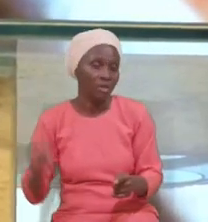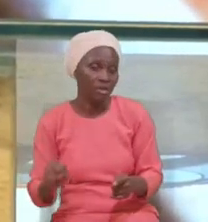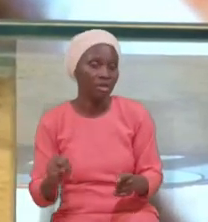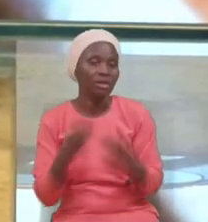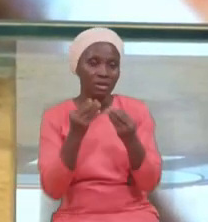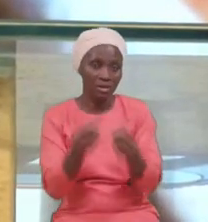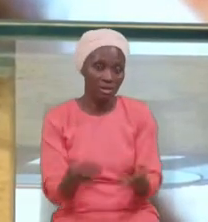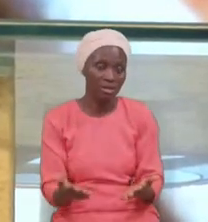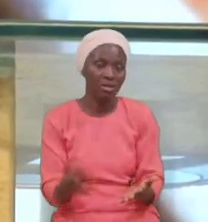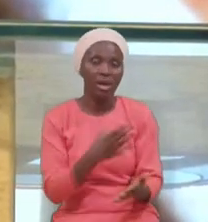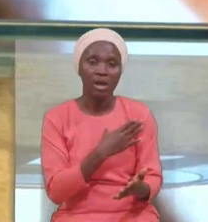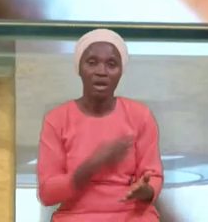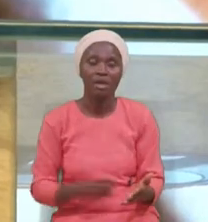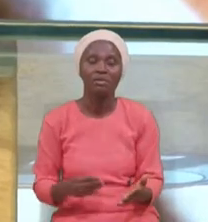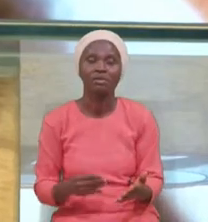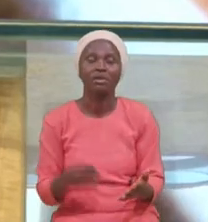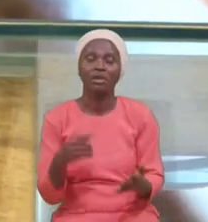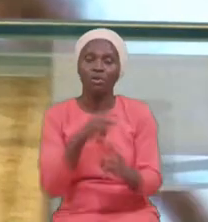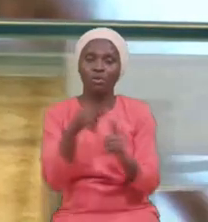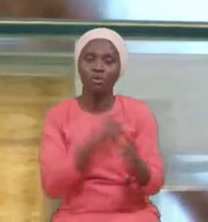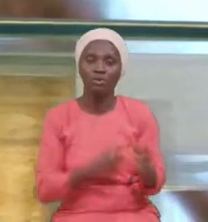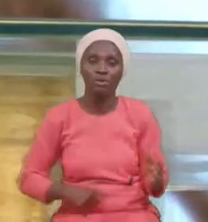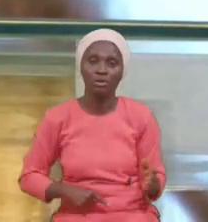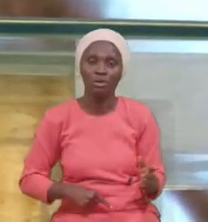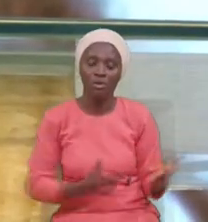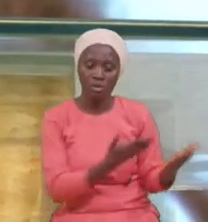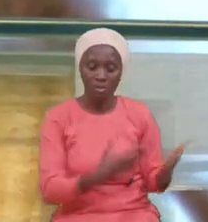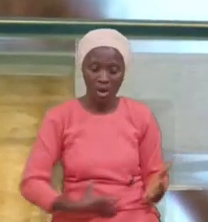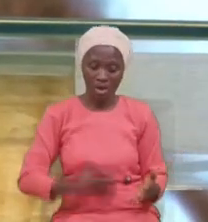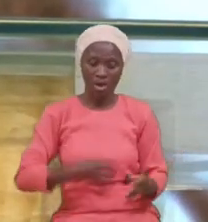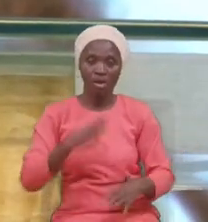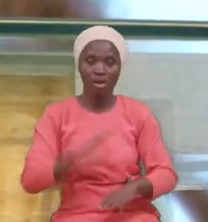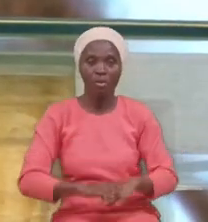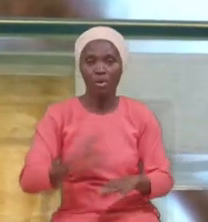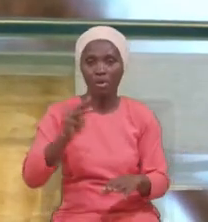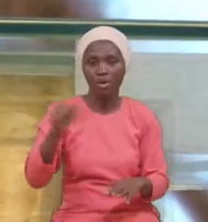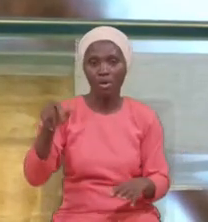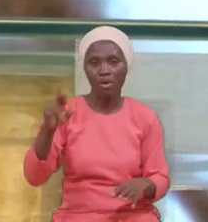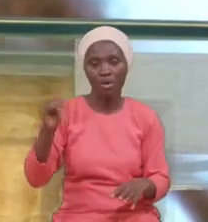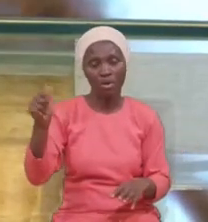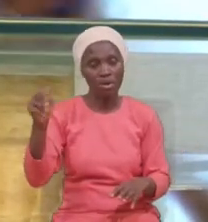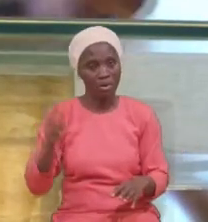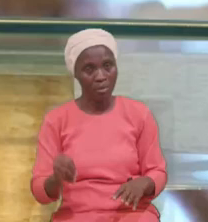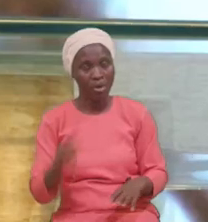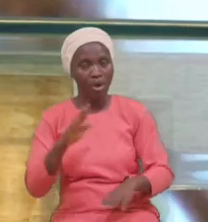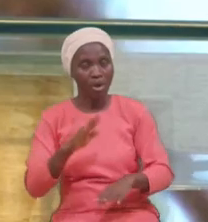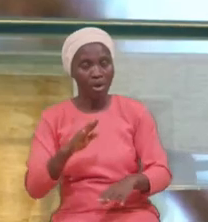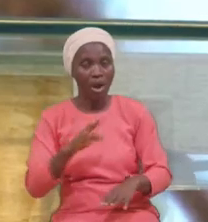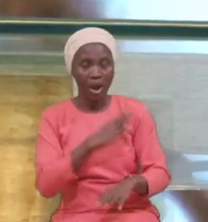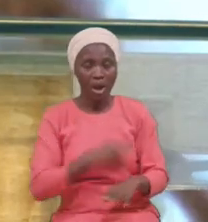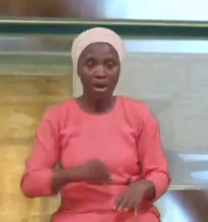Marie qui a parlé avec Aaron, parlé contre Moïse, et le Seigneur est venu avec indignation et a frappé